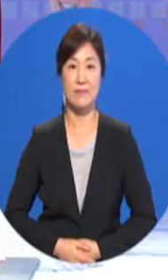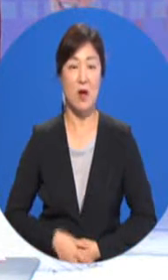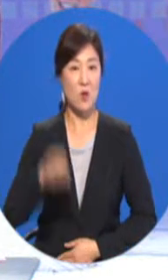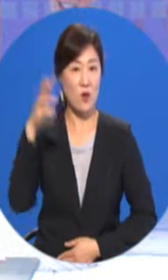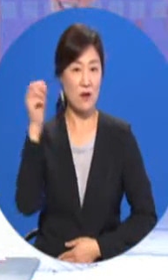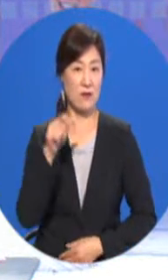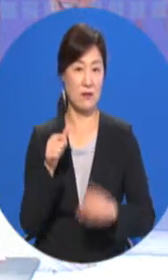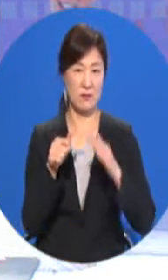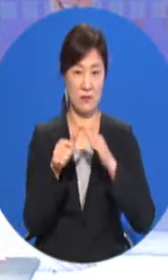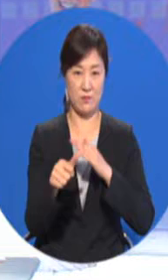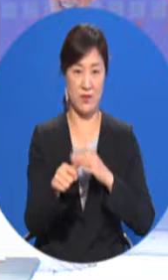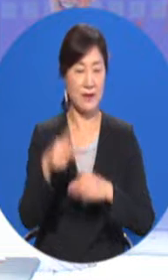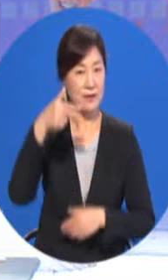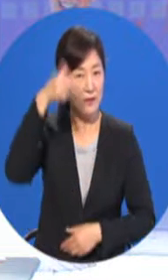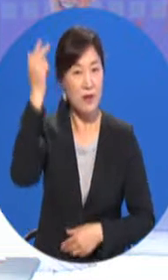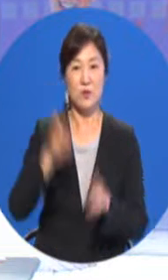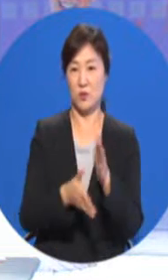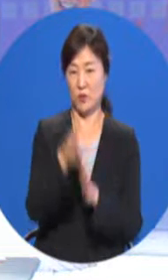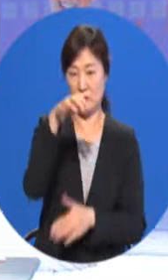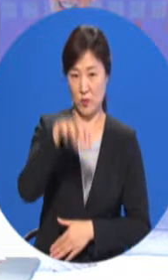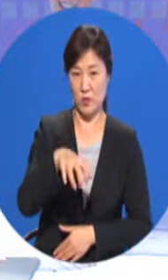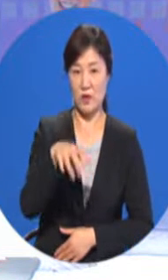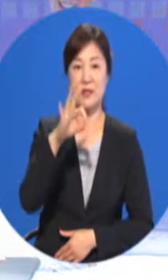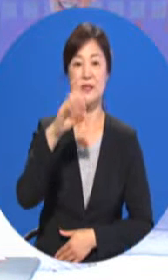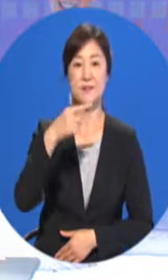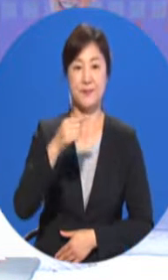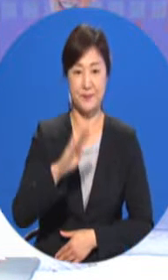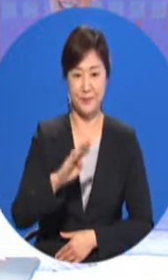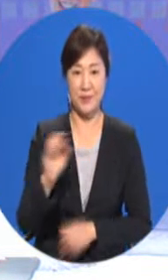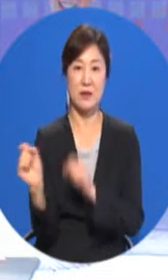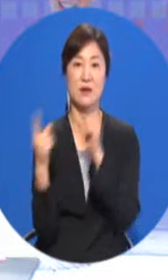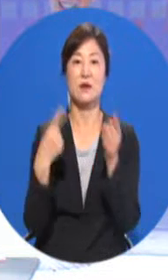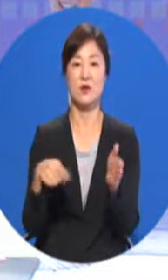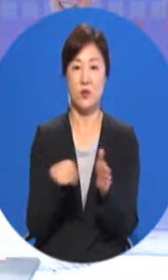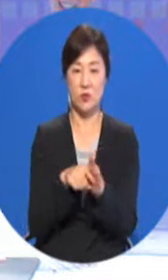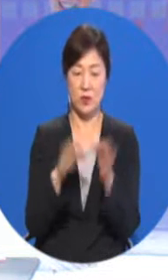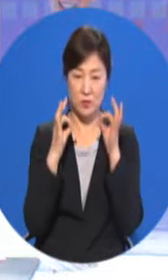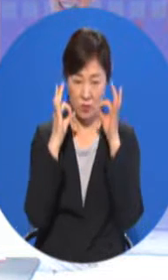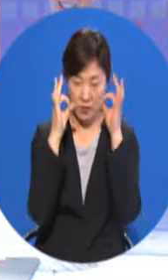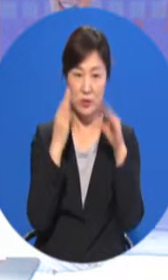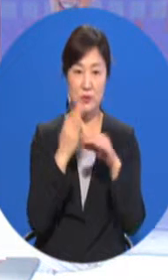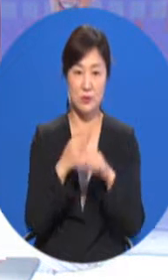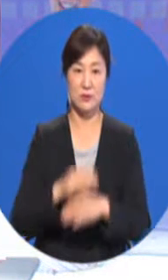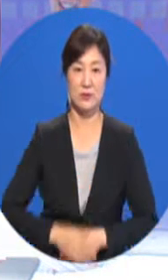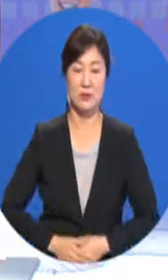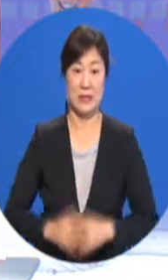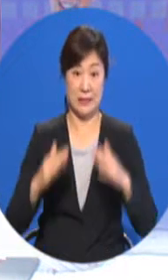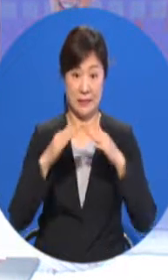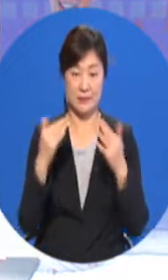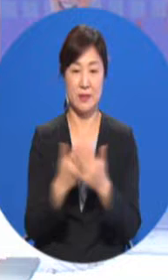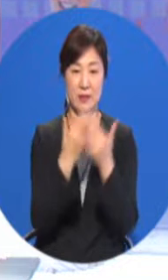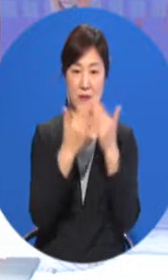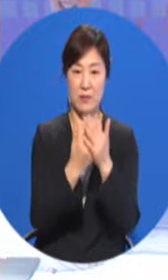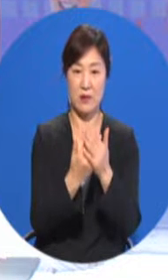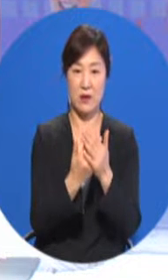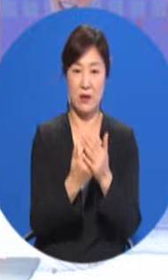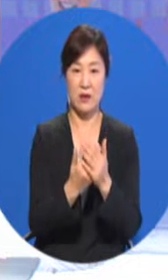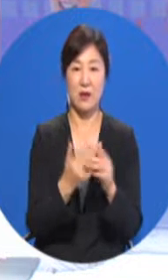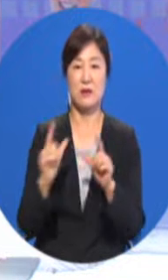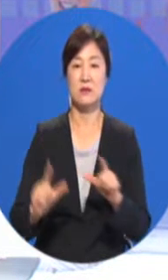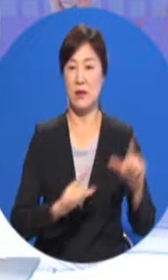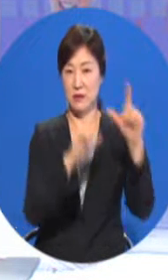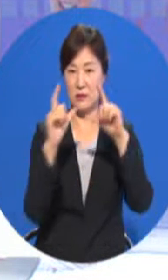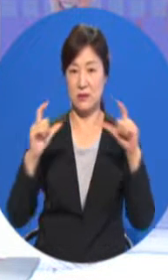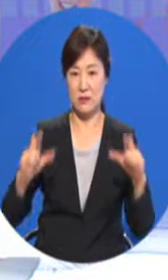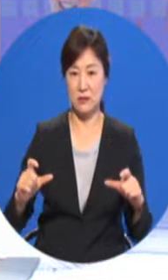광양의 대표적인 옛 도심지 광양읍 살리기가 주목받고 있습니다. 택지 개발과 주거 공간 확보가 발판이 돼서